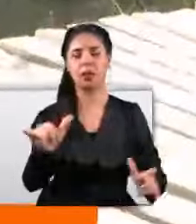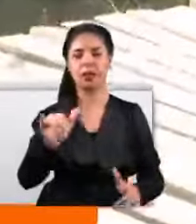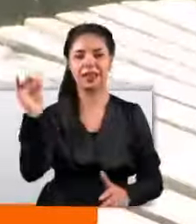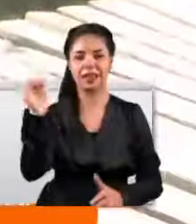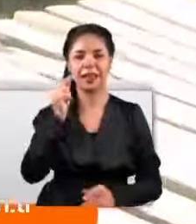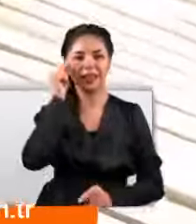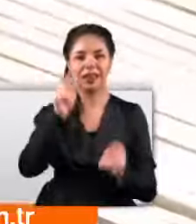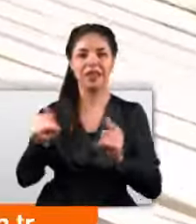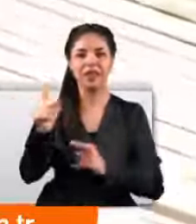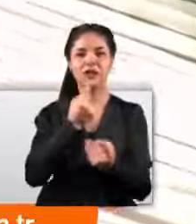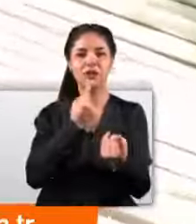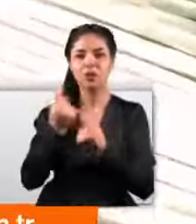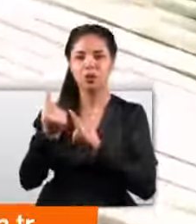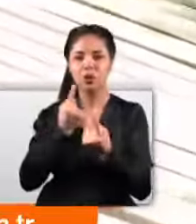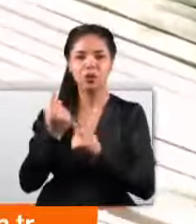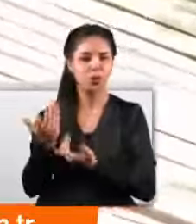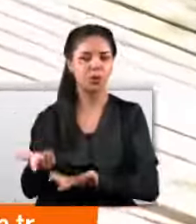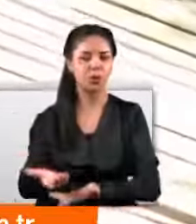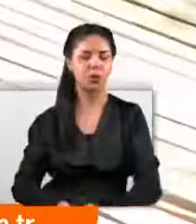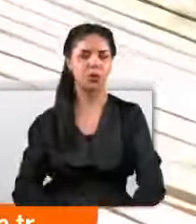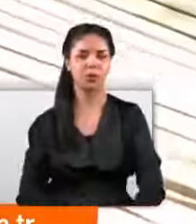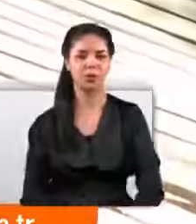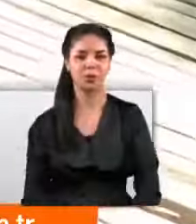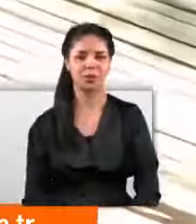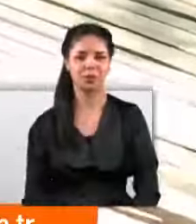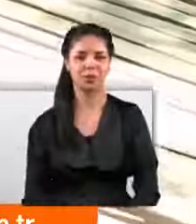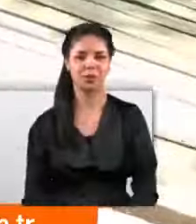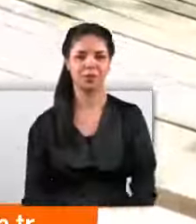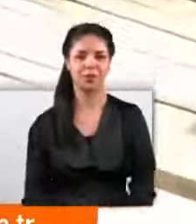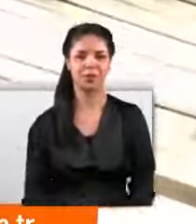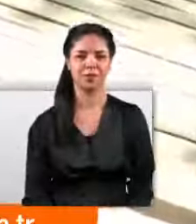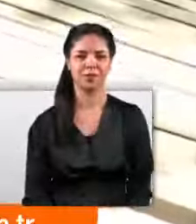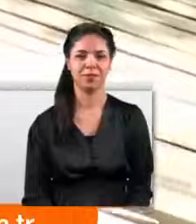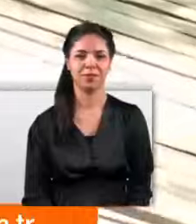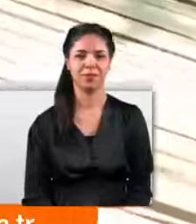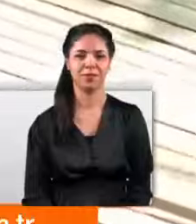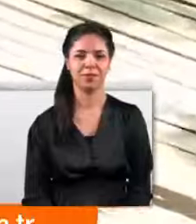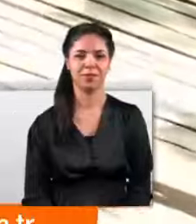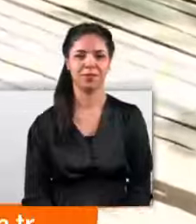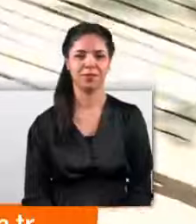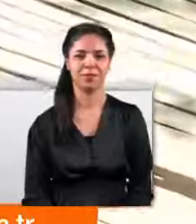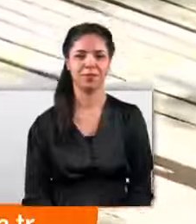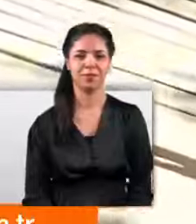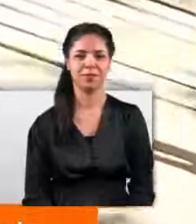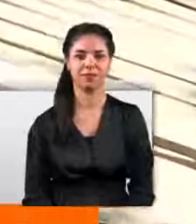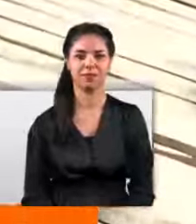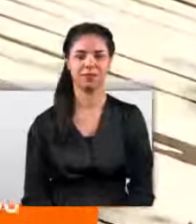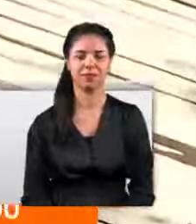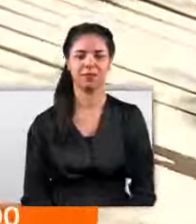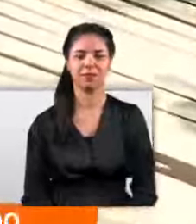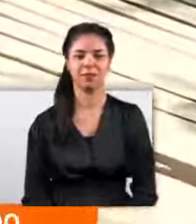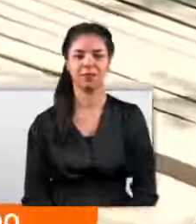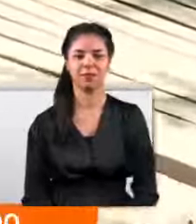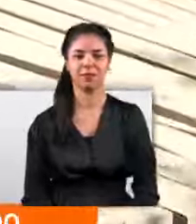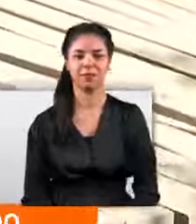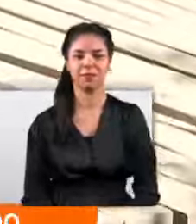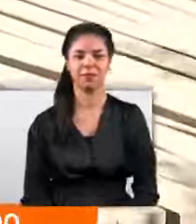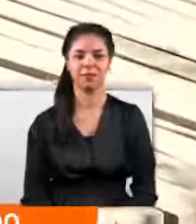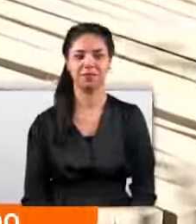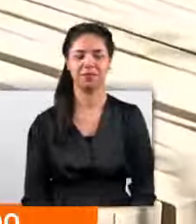dolaşmaya devam ediyoruz. İyi tatiller. Sağ olun, teşekkür ederim. Nereden geldiniz? İstanbul'dan geldik arkadaşlarla. Yazın çok sıcaklar olduğu zaman